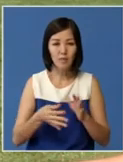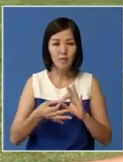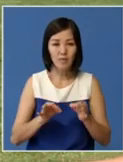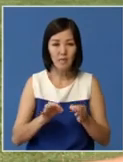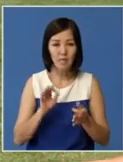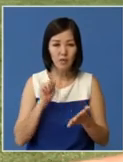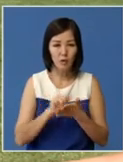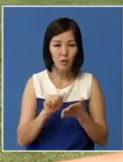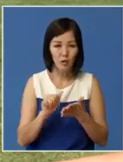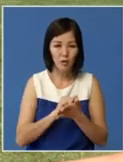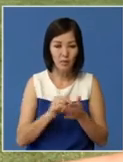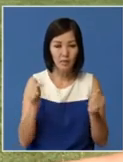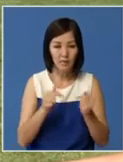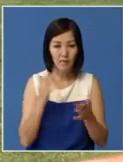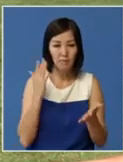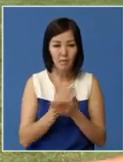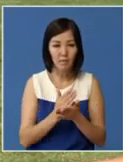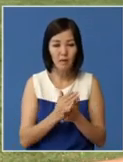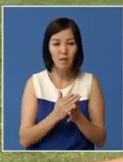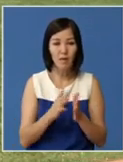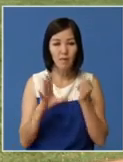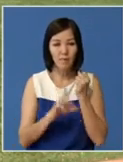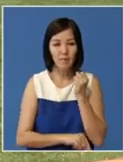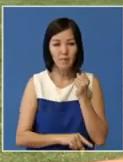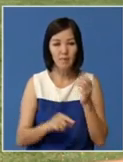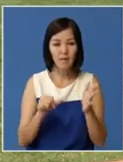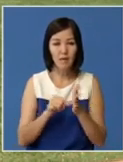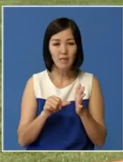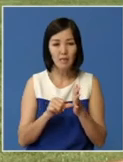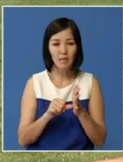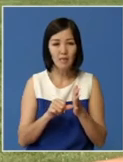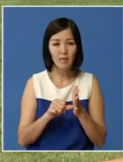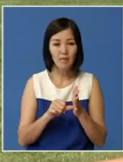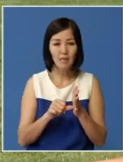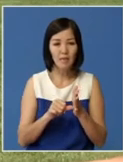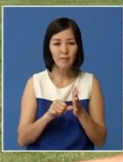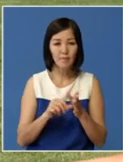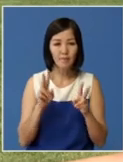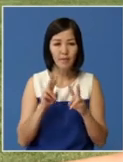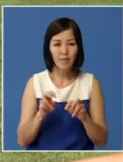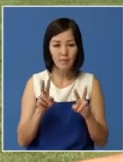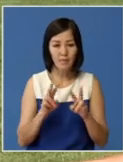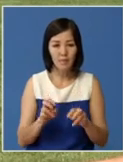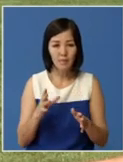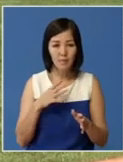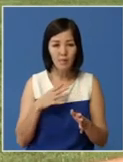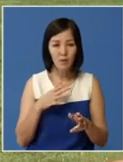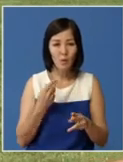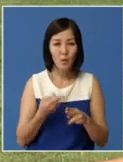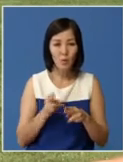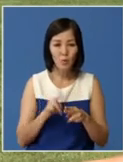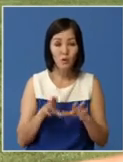емес, тіпті соңғы 6 айда зейнетақы қорына жарнасы түсіп тұрма деген мәселеге дейін тексерген екен, бұған өте қос